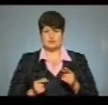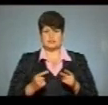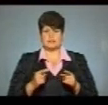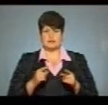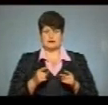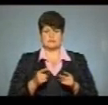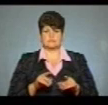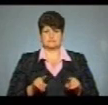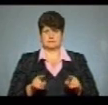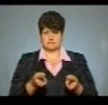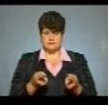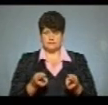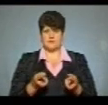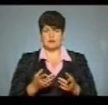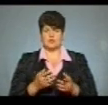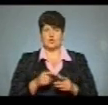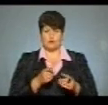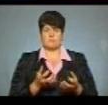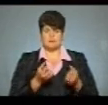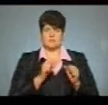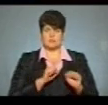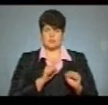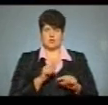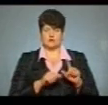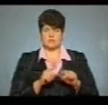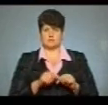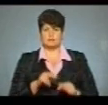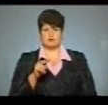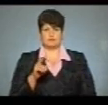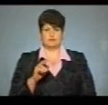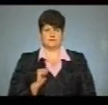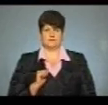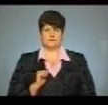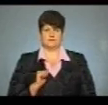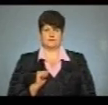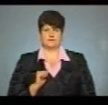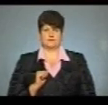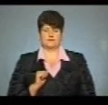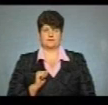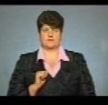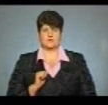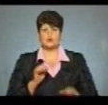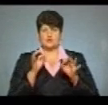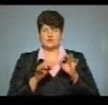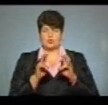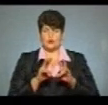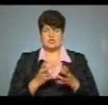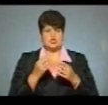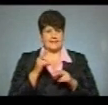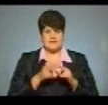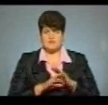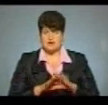для підсудних. Його підтримав адвокат родини загиблого Павло Варода. Судовий розгляд ще не